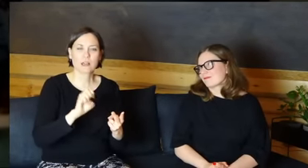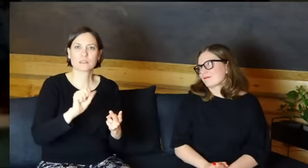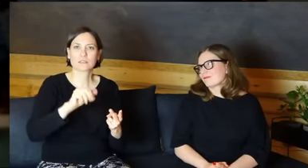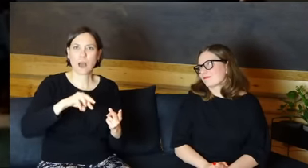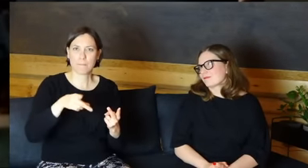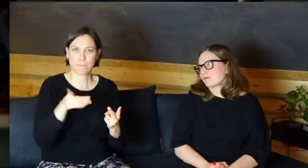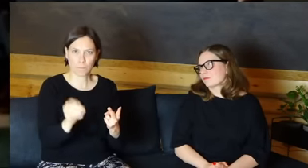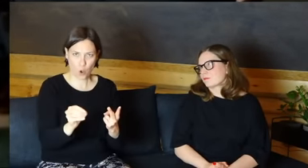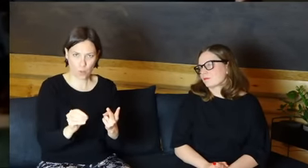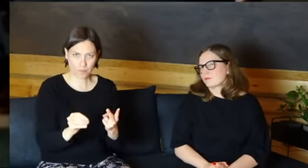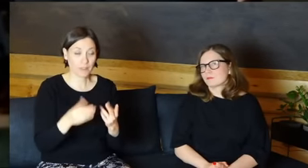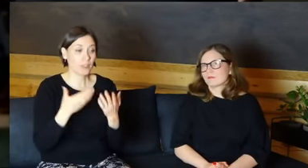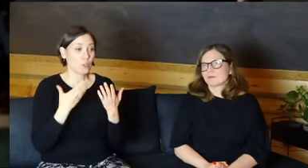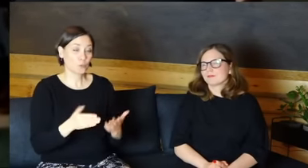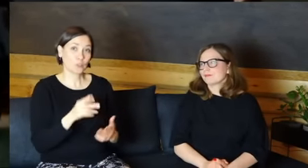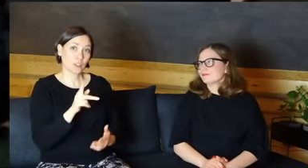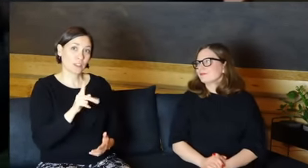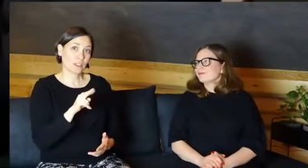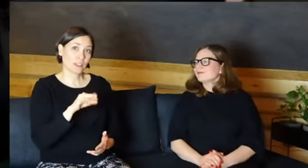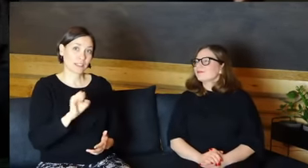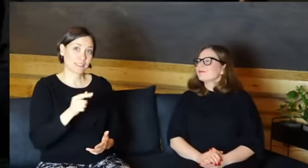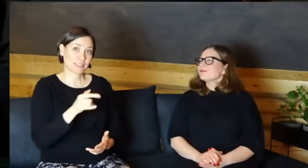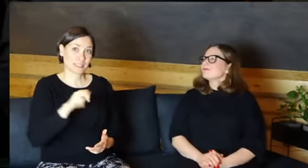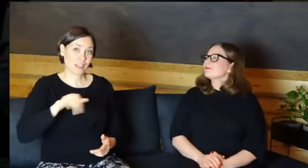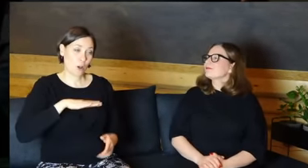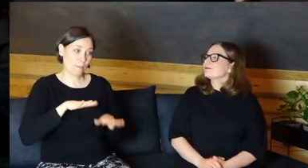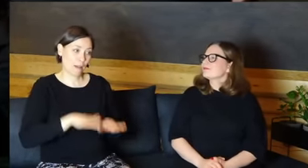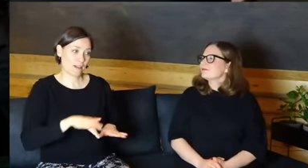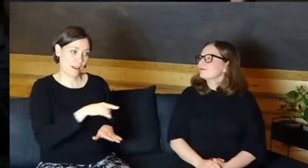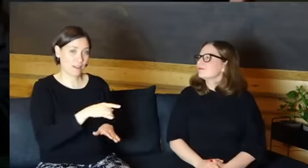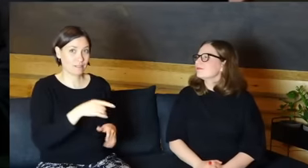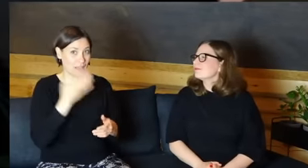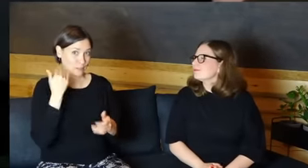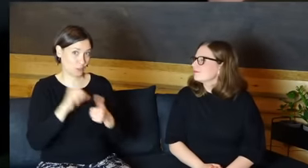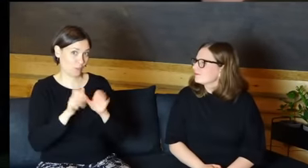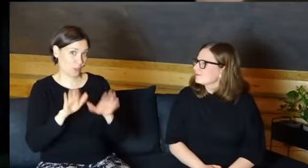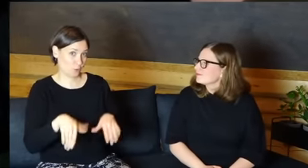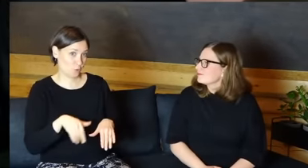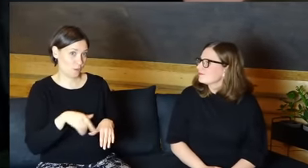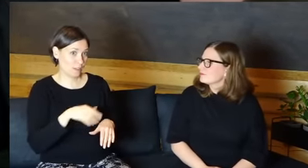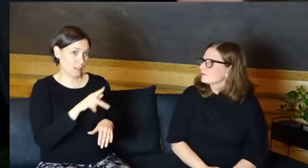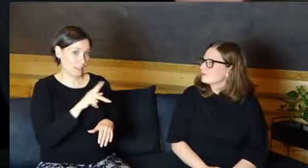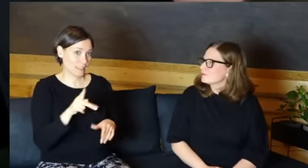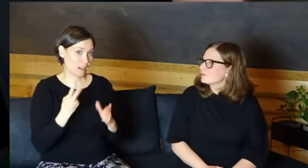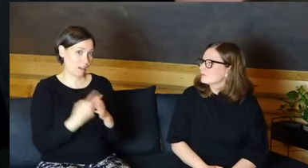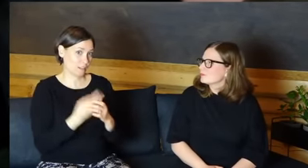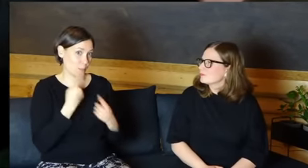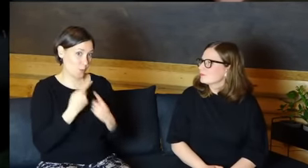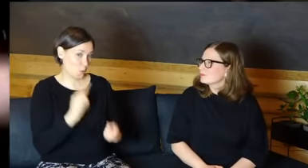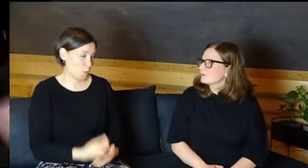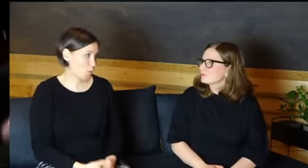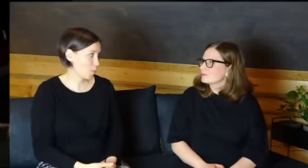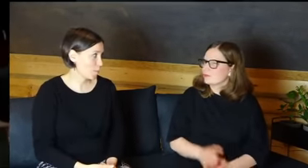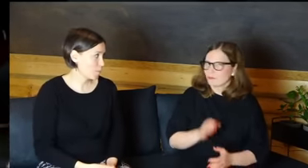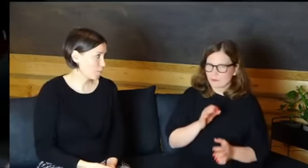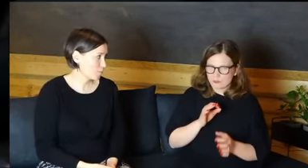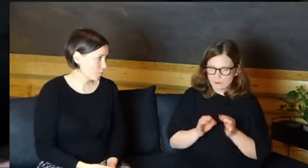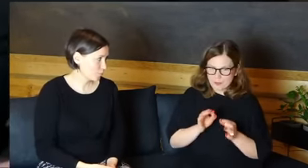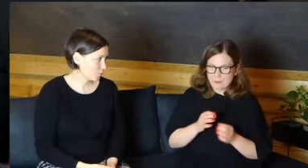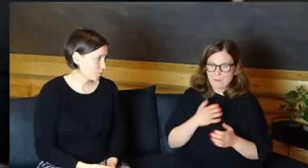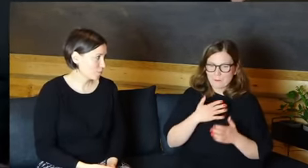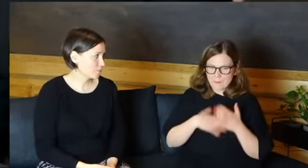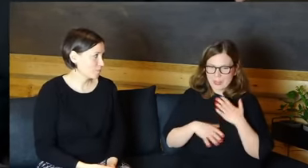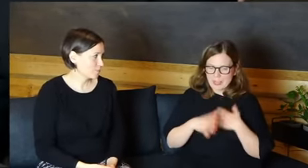niin mäpä luovutan Kristiinalle. Eikö se sovittu, että Kristiinan kanssa puhutaan? No kyllä. Terve vaan, Kristiina. Paljon mieluummin. Kiitos,